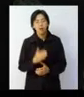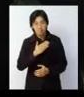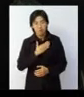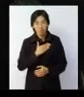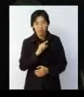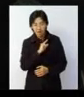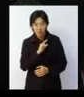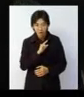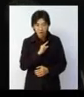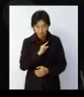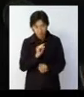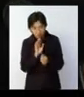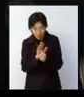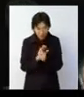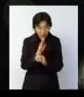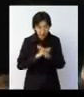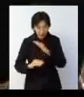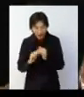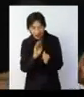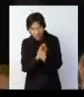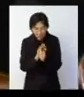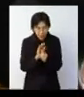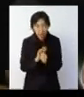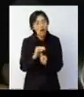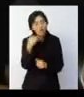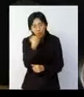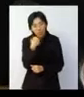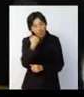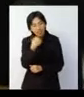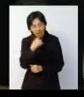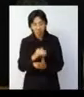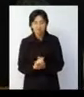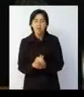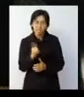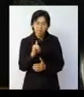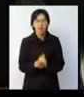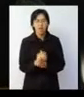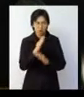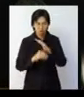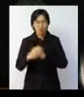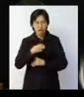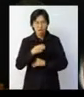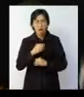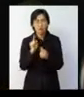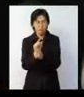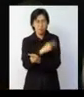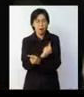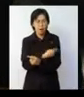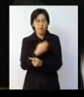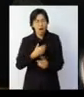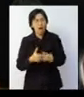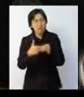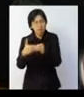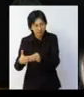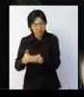อย่างปกติผมจะดูปกติก็จะดูตามปกติตามกิจวัตรแต่บางเคสเขาต้องการจะไปหาหม